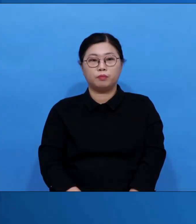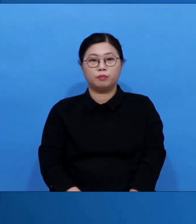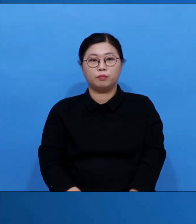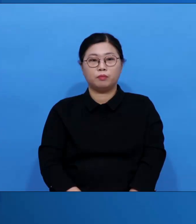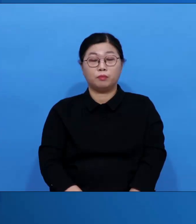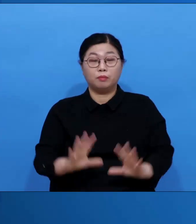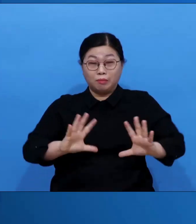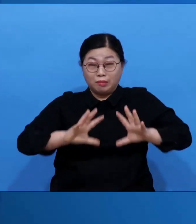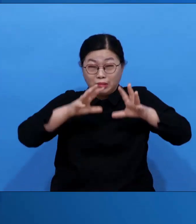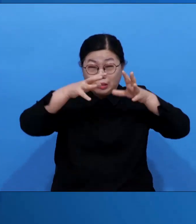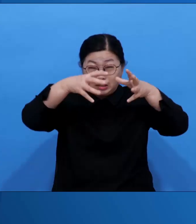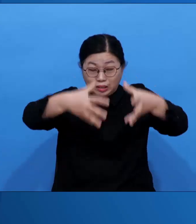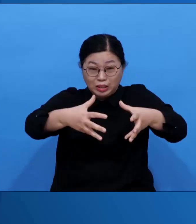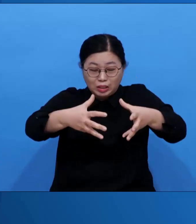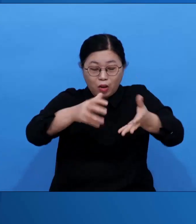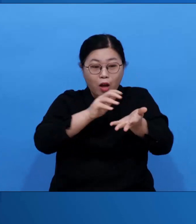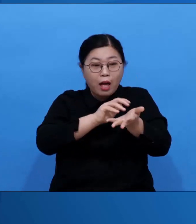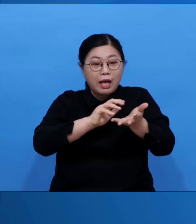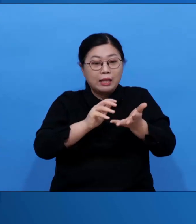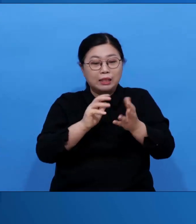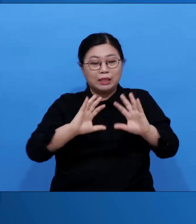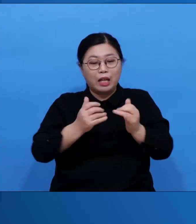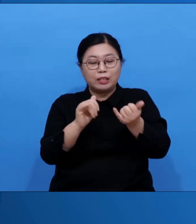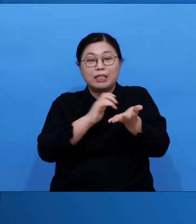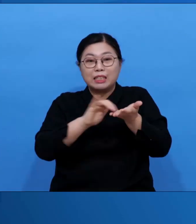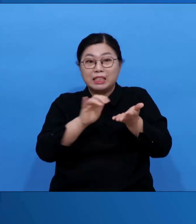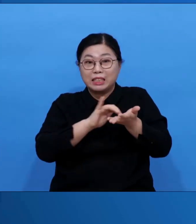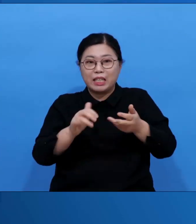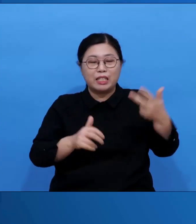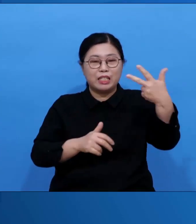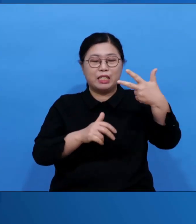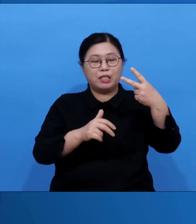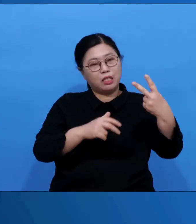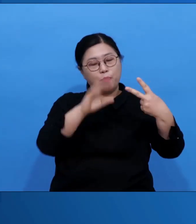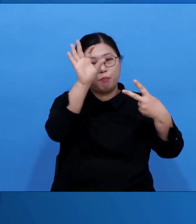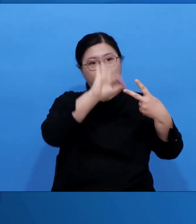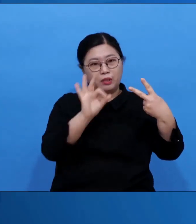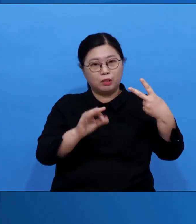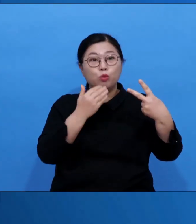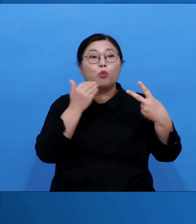전 세계 인구 중 2%인 7천만 명이 농인입니다.